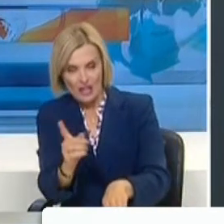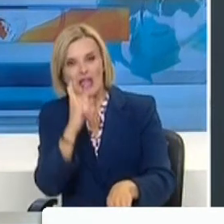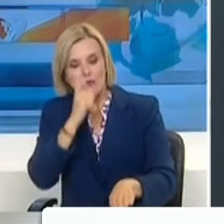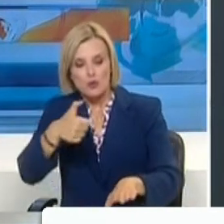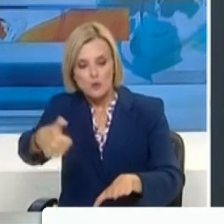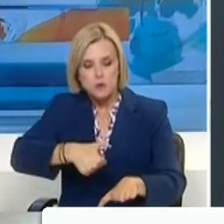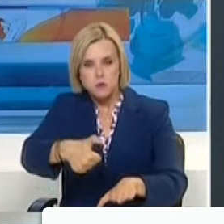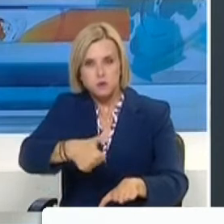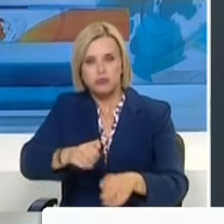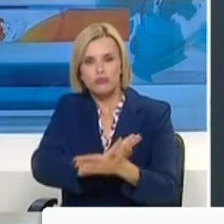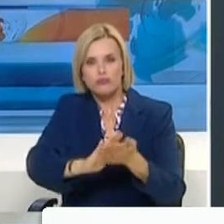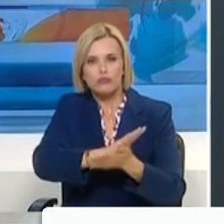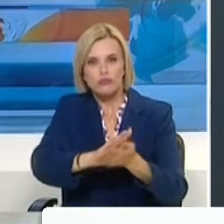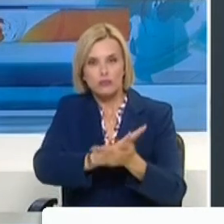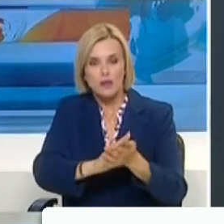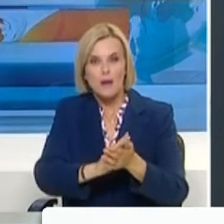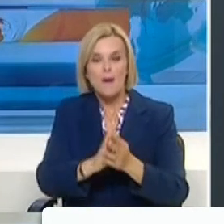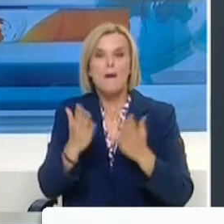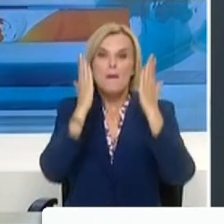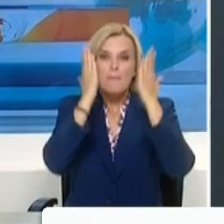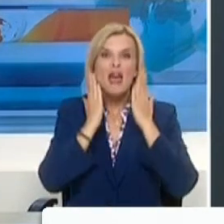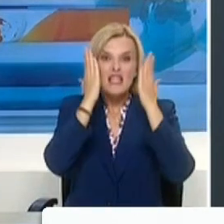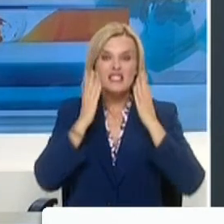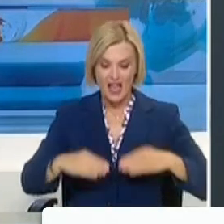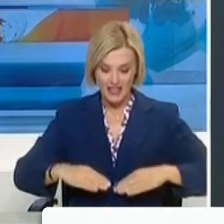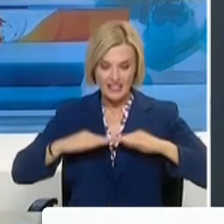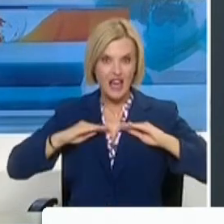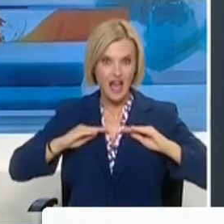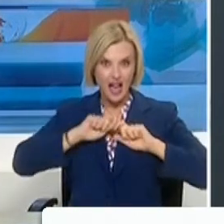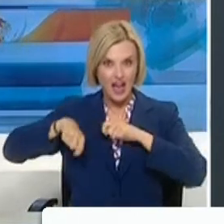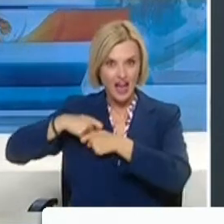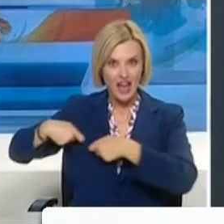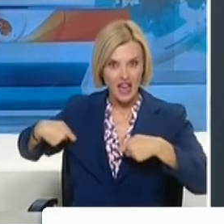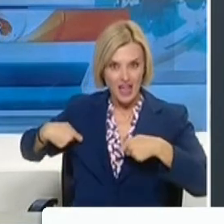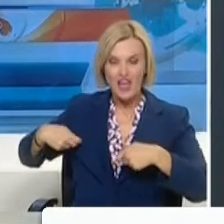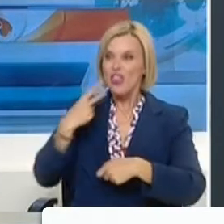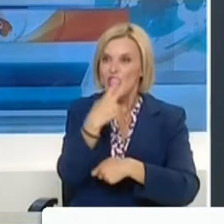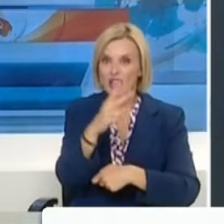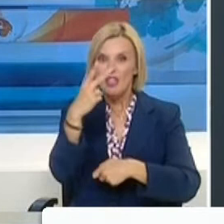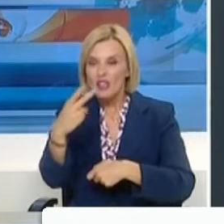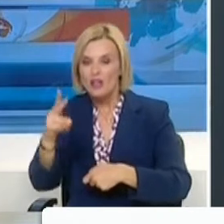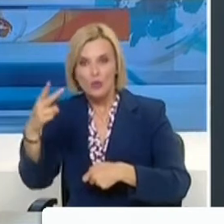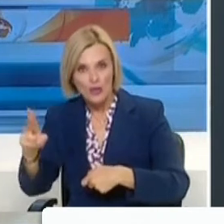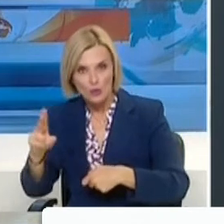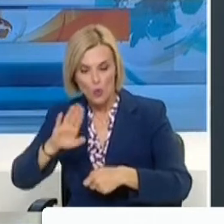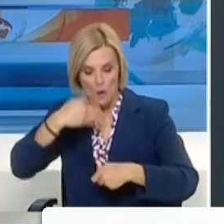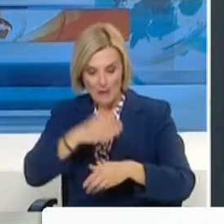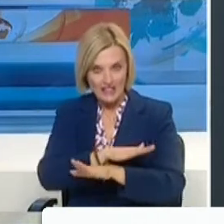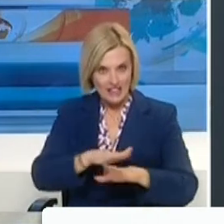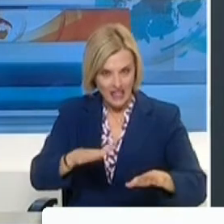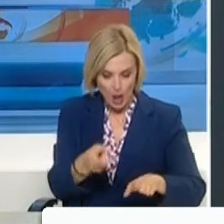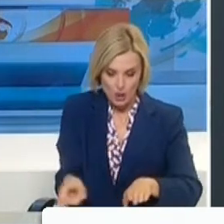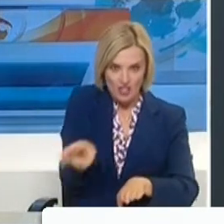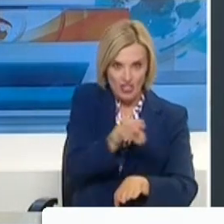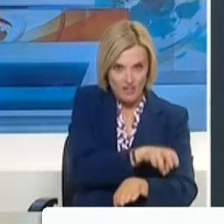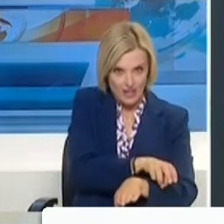υποχρεωτικά πετσέτα με ευθύνη του λουόμενου. Το προσωπικό υποχρεούται επίσης να απολυμμένει τακτικά τις εγκαταστάσεις υγιεινής, αναρτώντας σχετικό